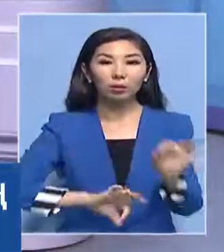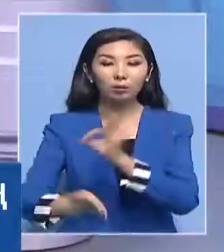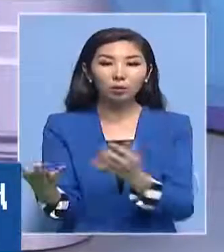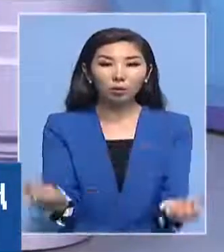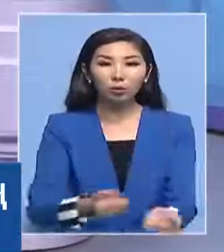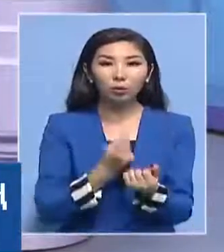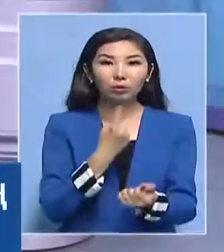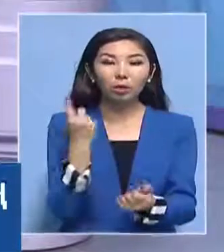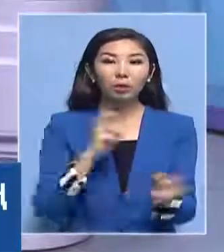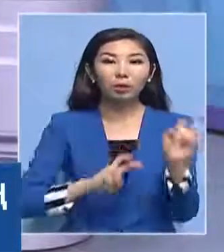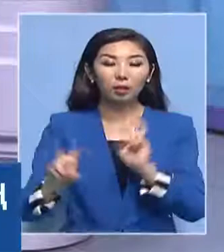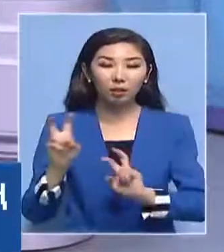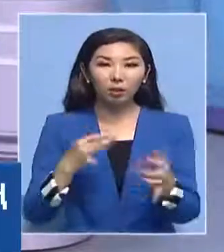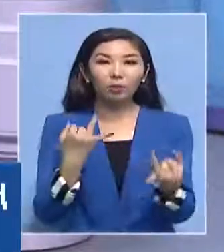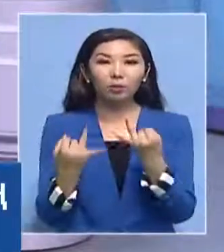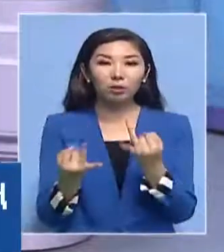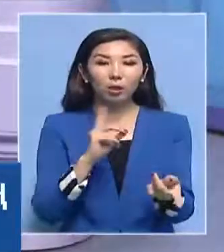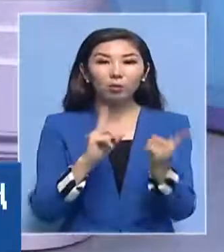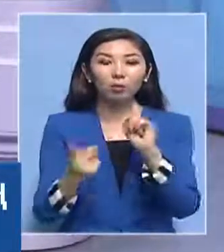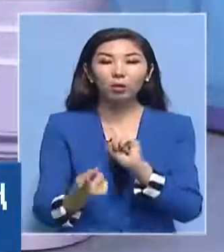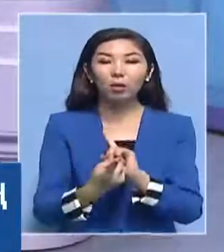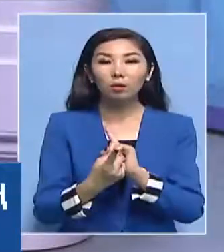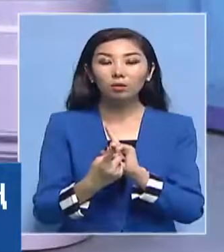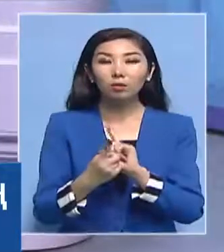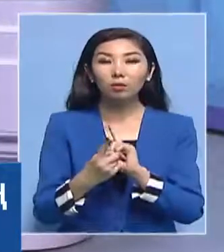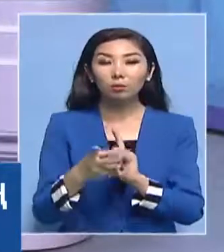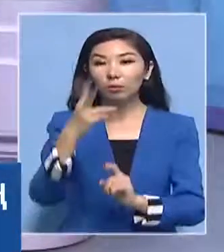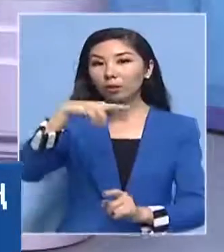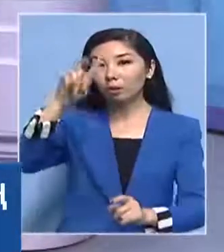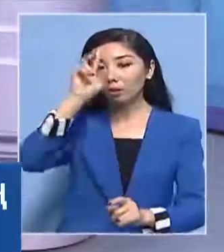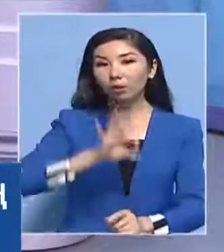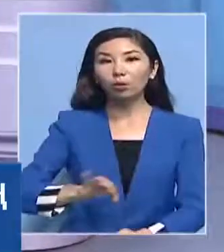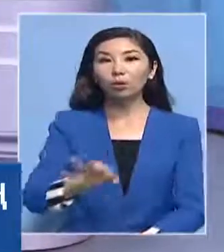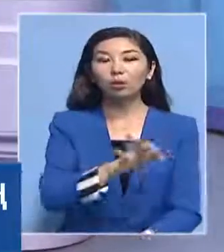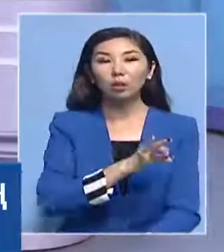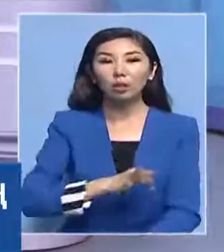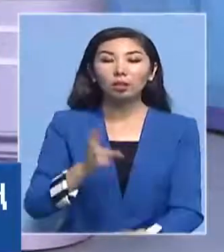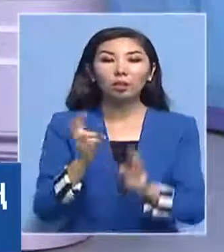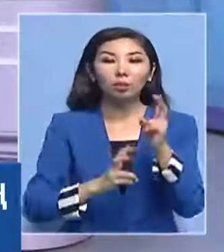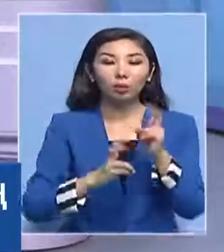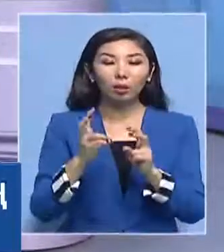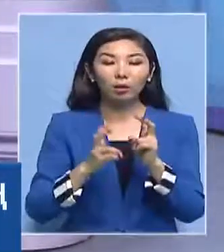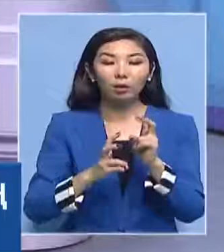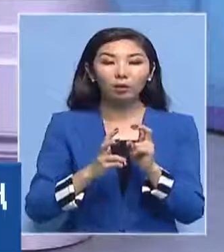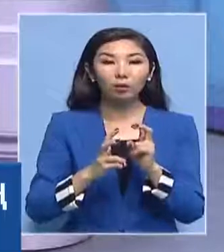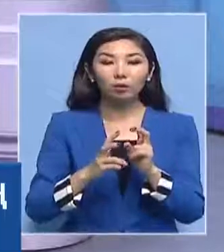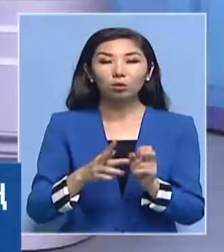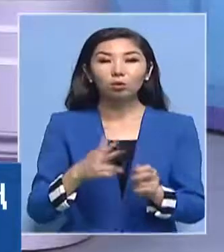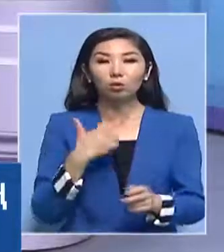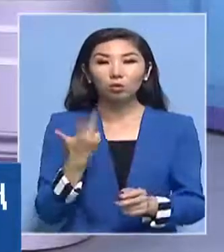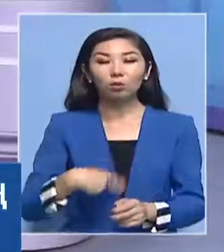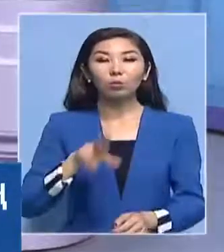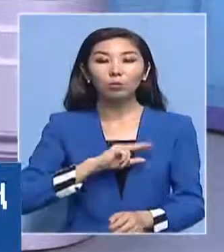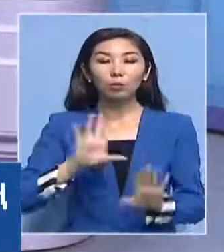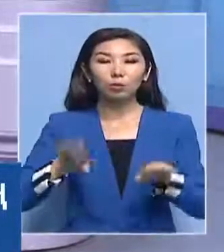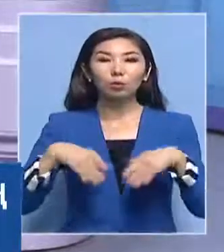оны біріншіден талқылаймыз. Ол жаңағы ол мемлекеттік орган бір жағынан, кәсіподақ орталығы екінші жағынан, жұмыс